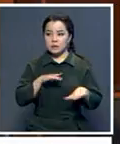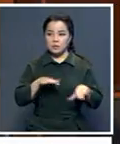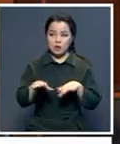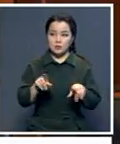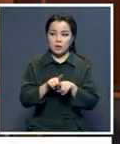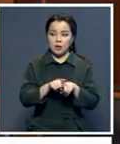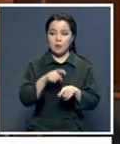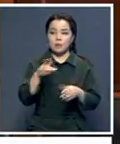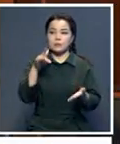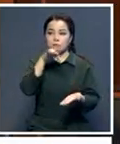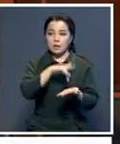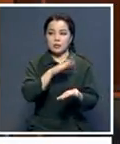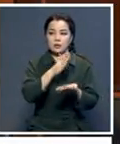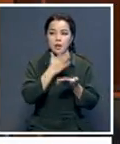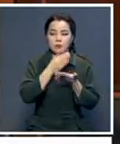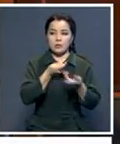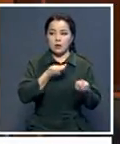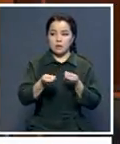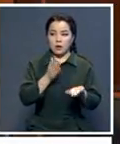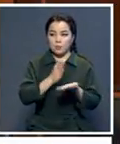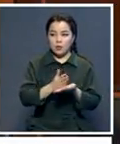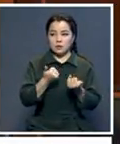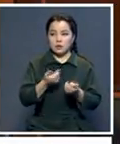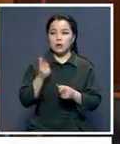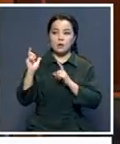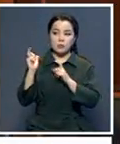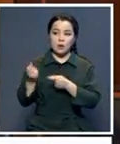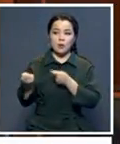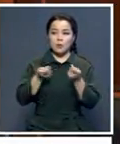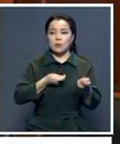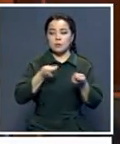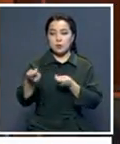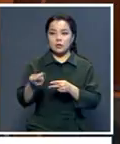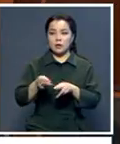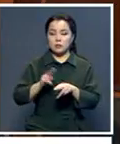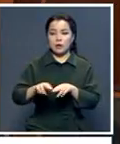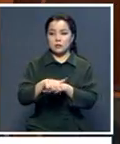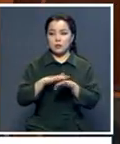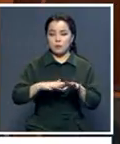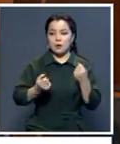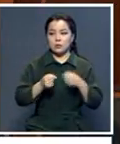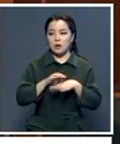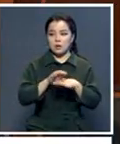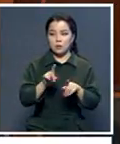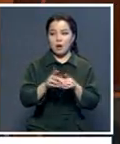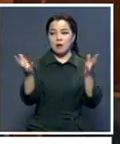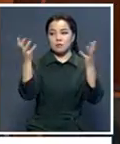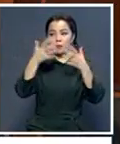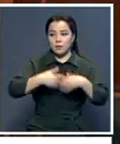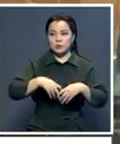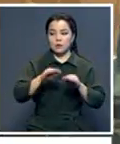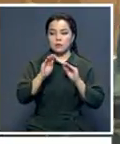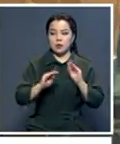бақылау жүйесіне жинақтап отырады. Сөйтіп жүк көтеруге қажетті қуатты, жылыту қашықтығын, жүргізушінің араласуынсыз автоматты түрде